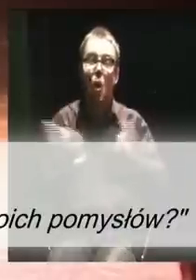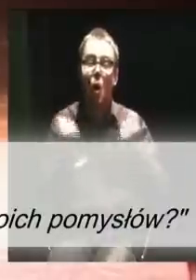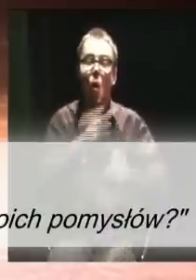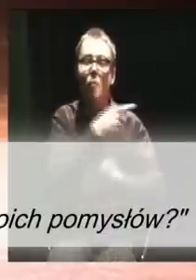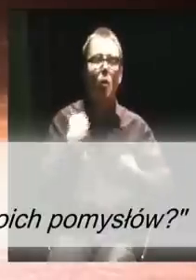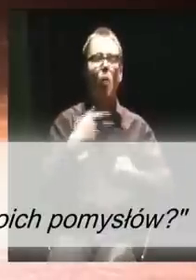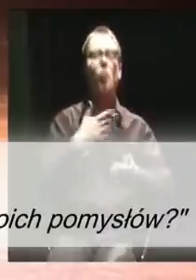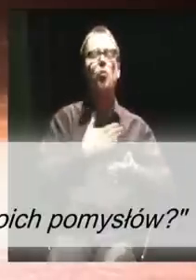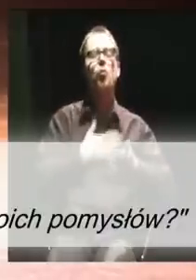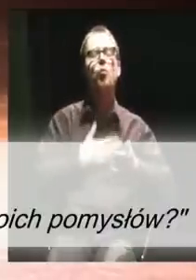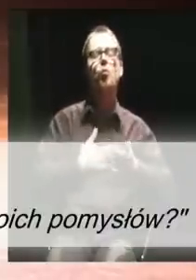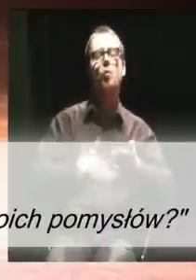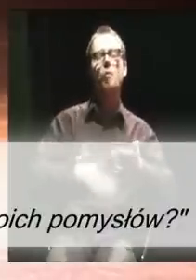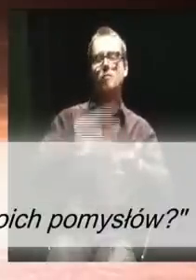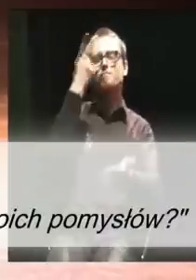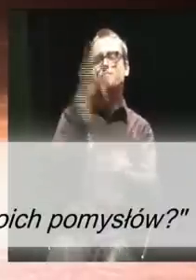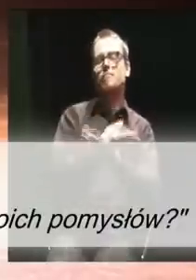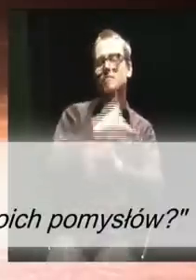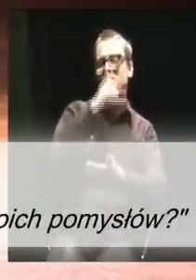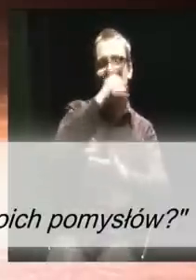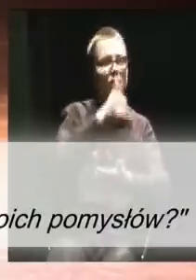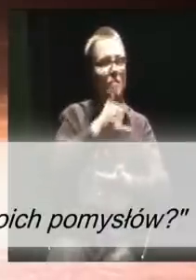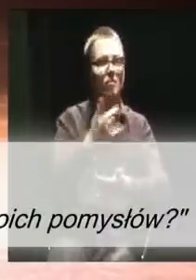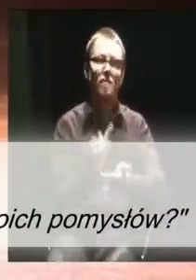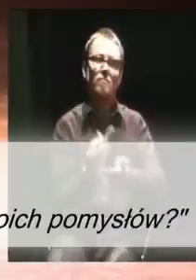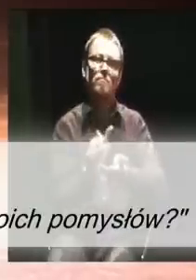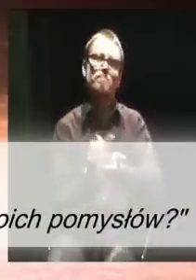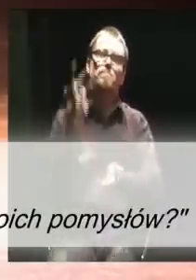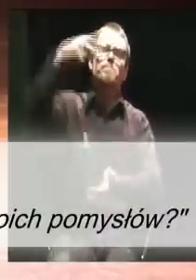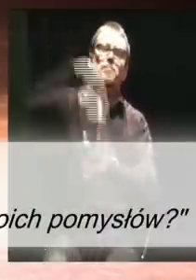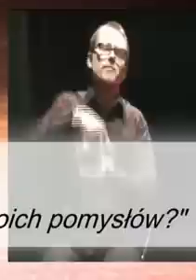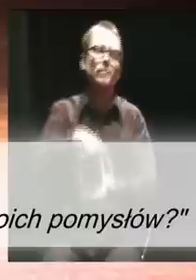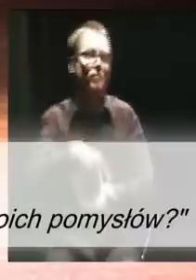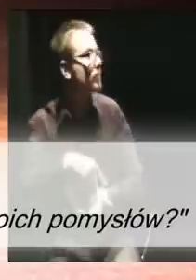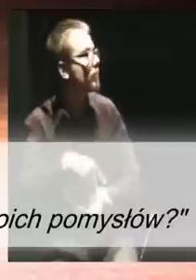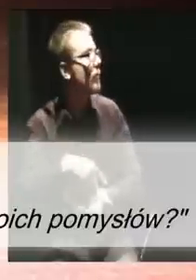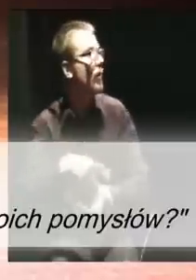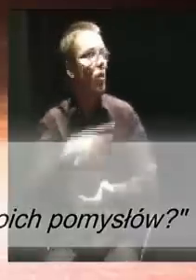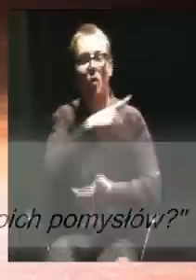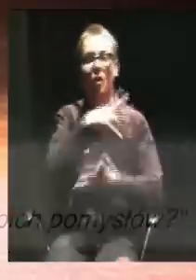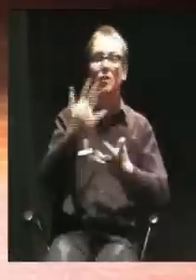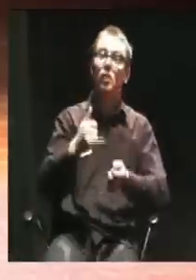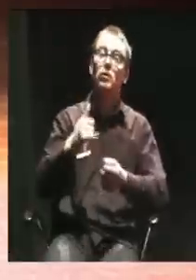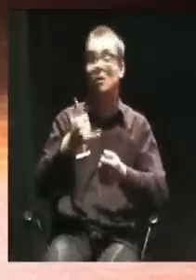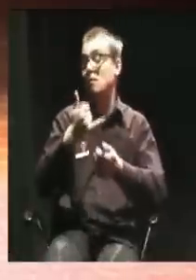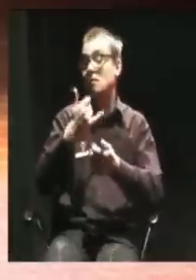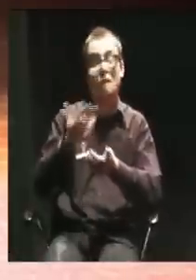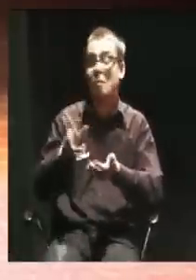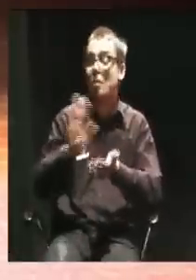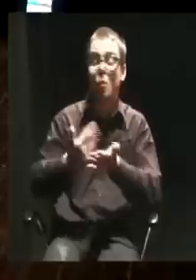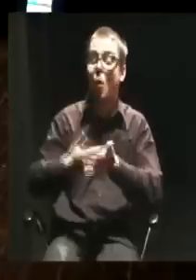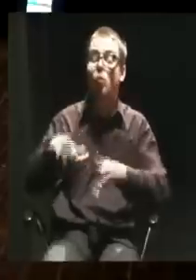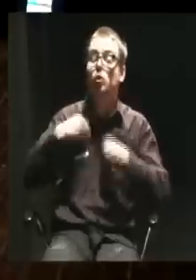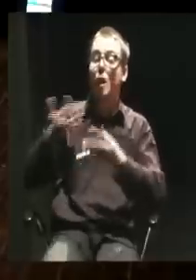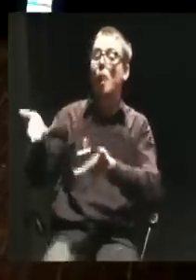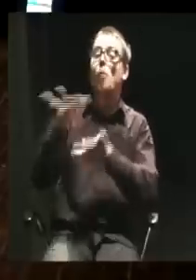miesiącami i nie był w stanie z niego wstać. Liczył na telefon, który zmieni jego życie, może jakaś propozycja.